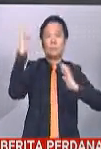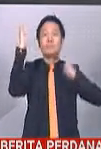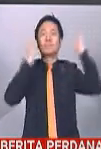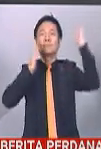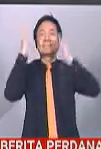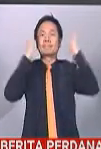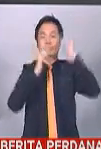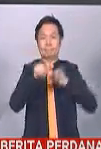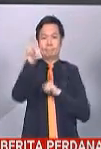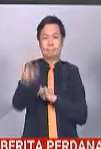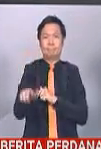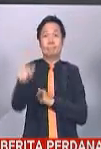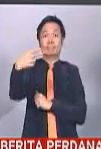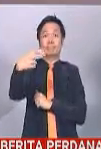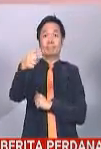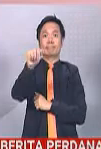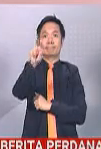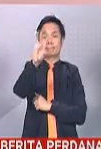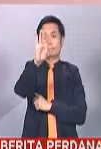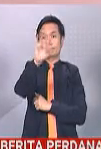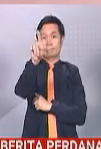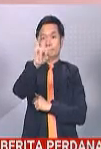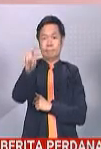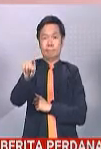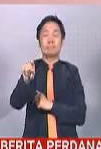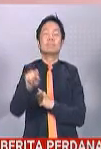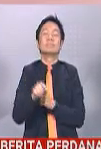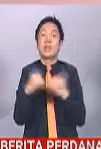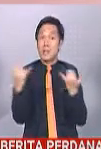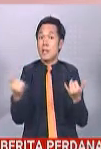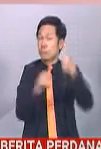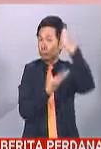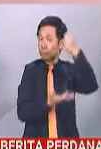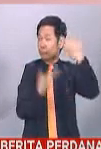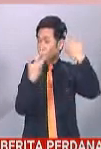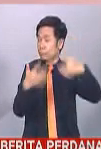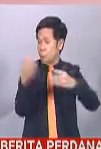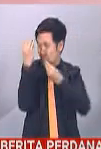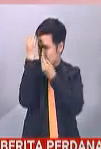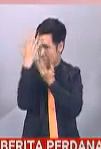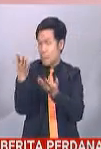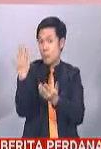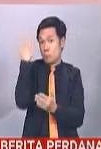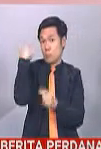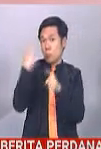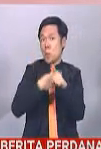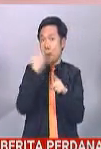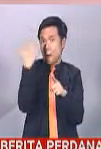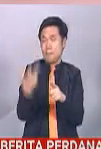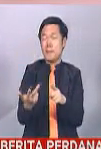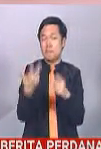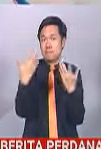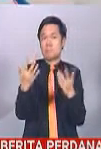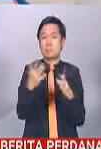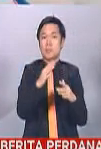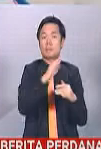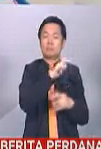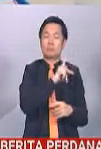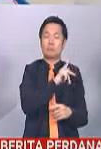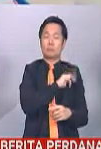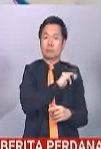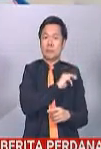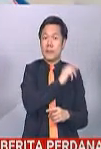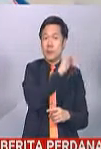juga difahamkan telah sedia maklum mengenai kelulusan penyaluran dana tersebut sejak awal Mac lalu melalui Jabatan Belia dan Sukan